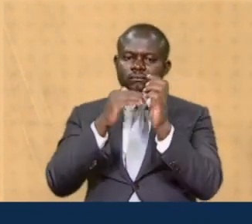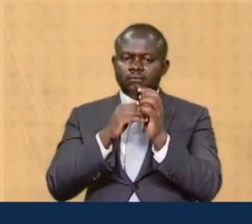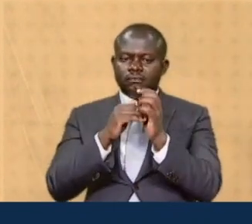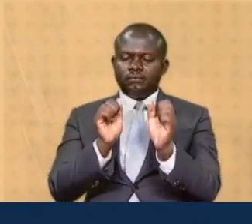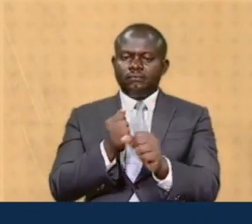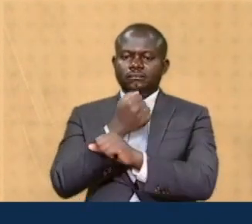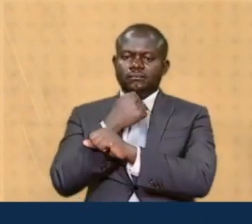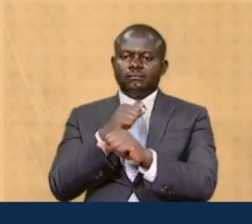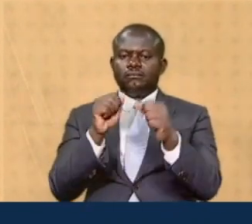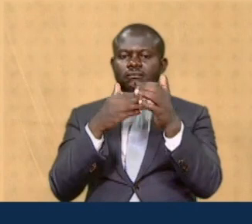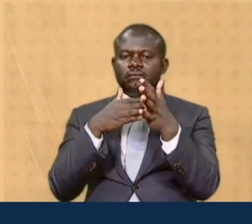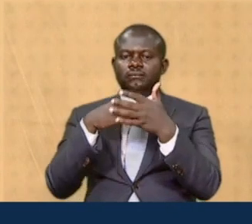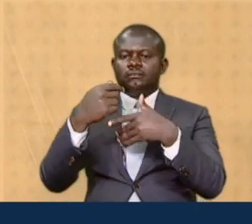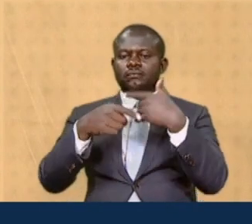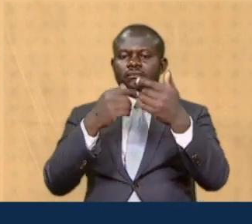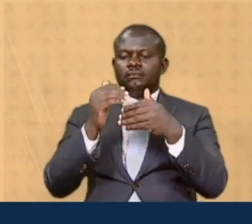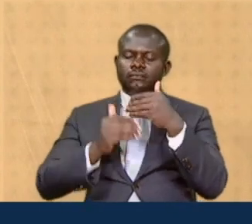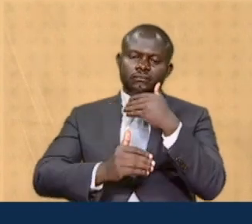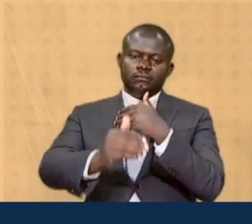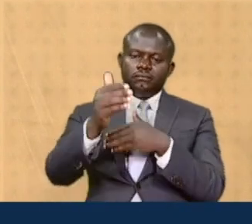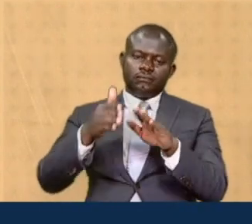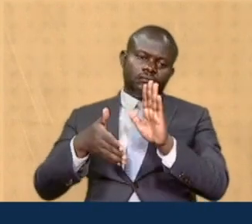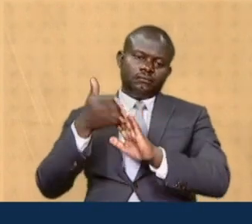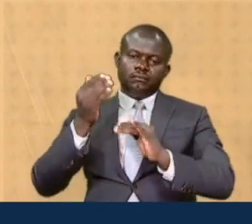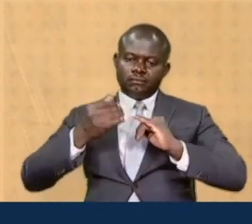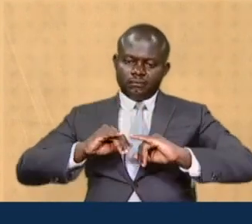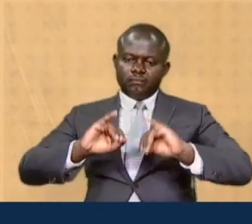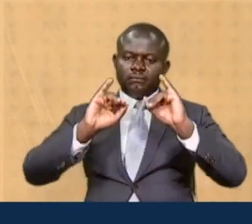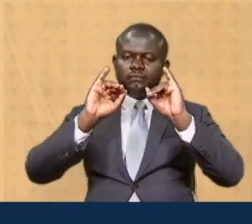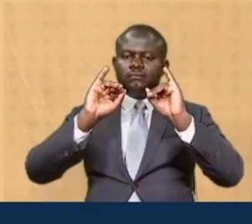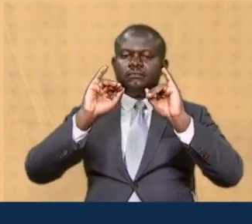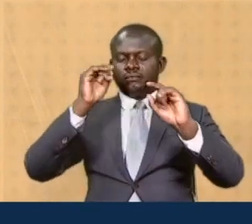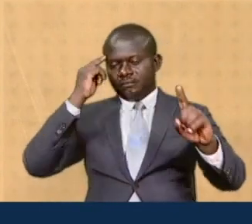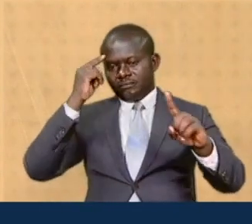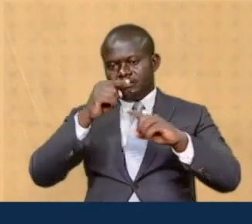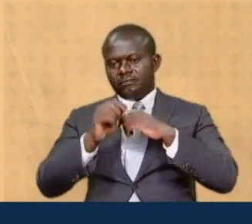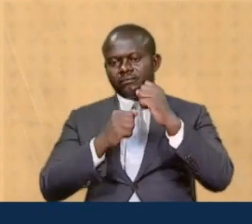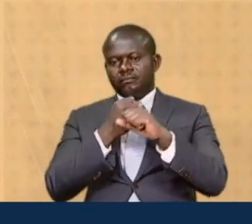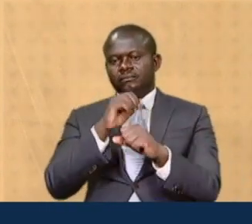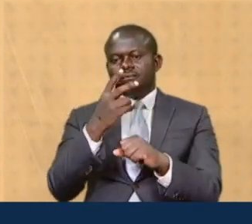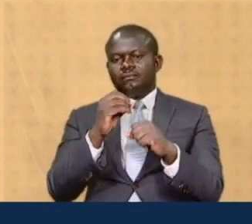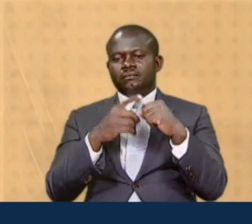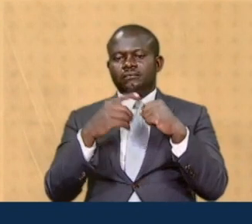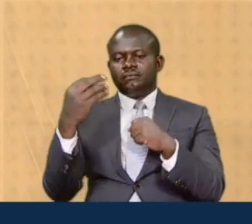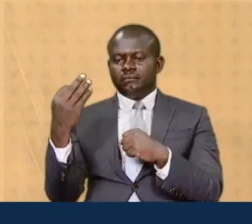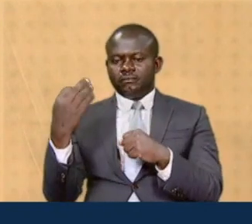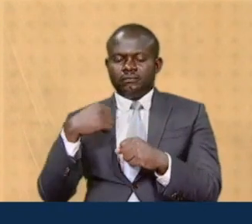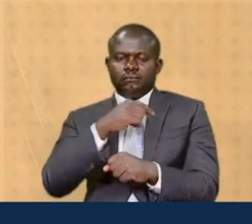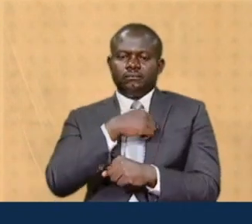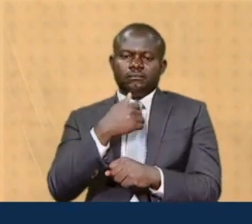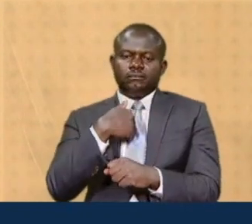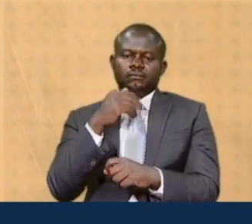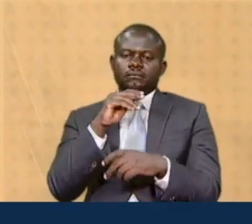sizigera zituza gukomeza imbere twihutisha ishyirwa mu bikorwa ry'intego za 2063 dufite abaturage